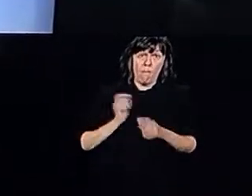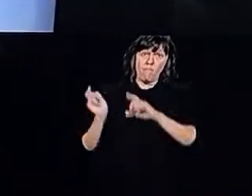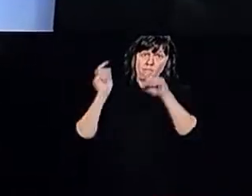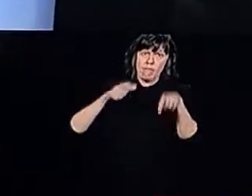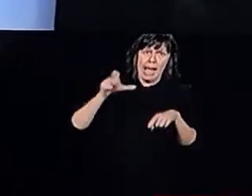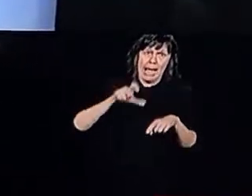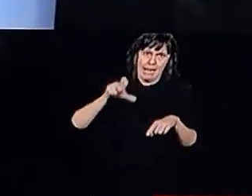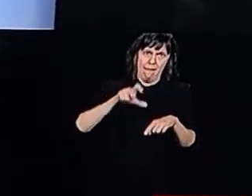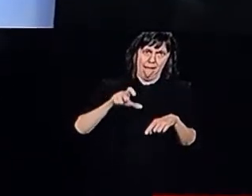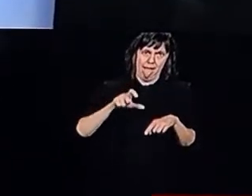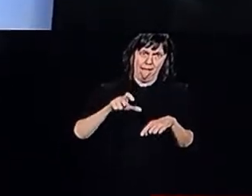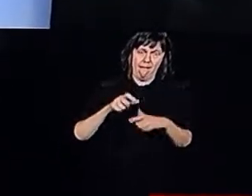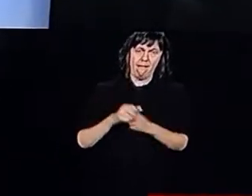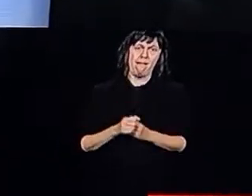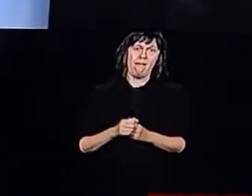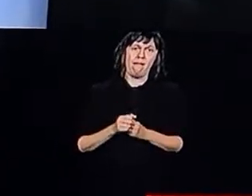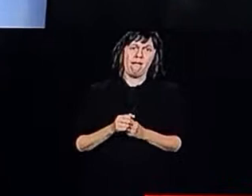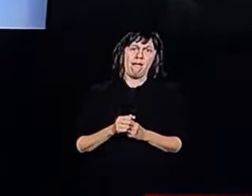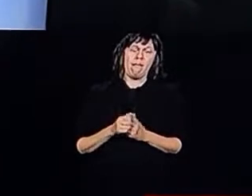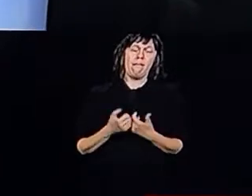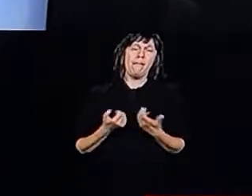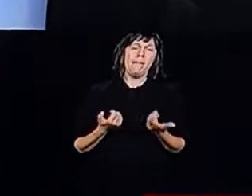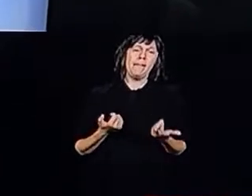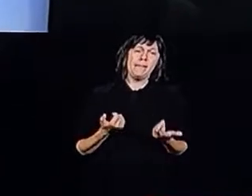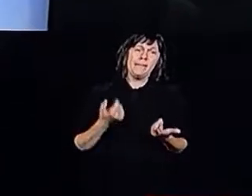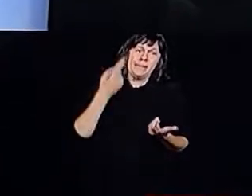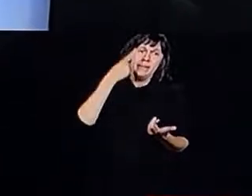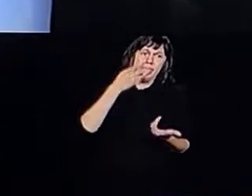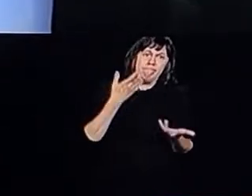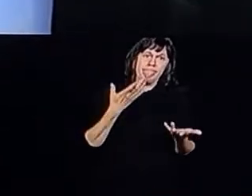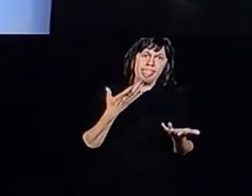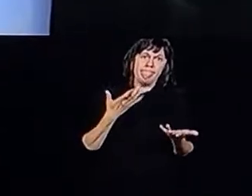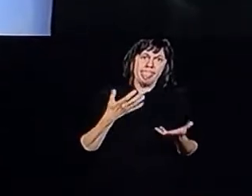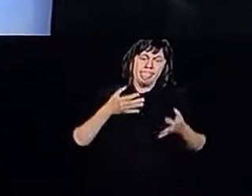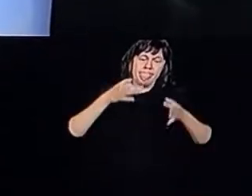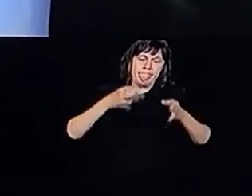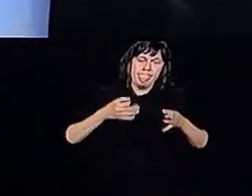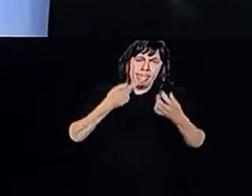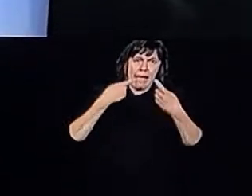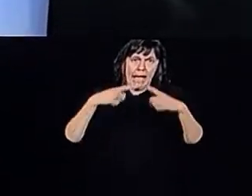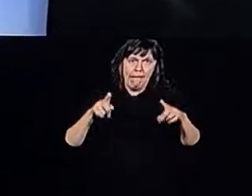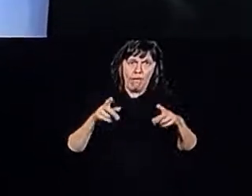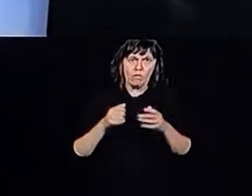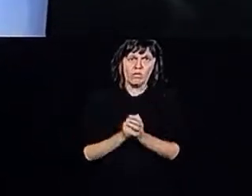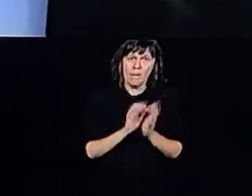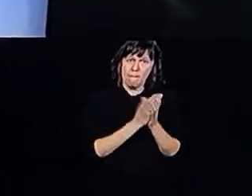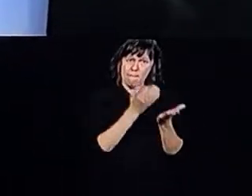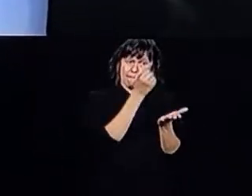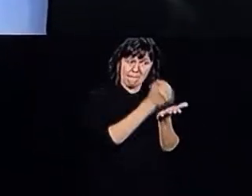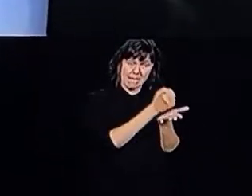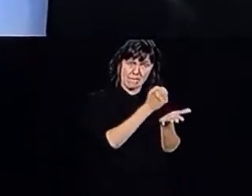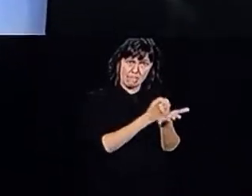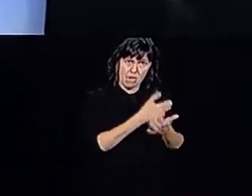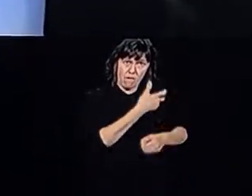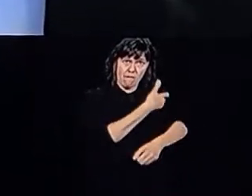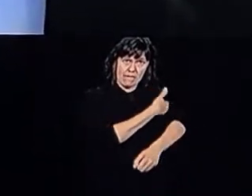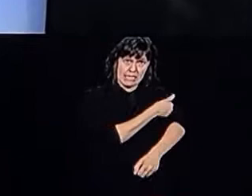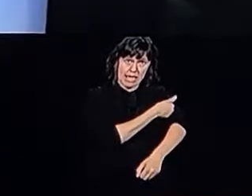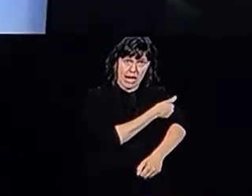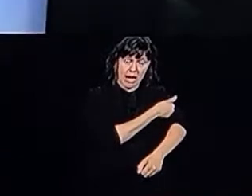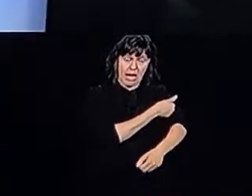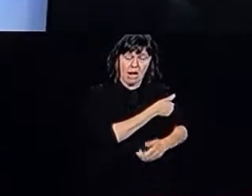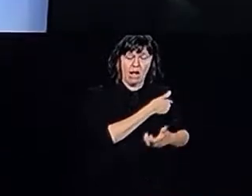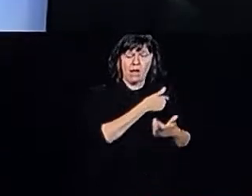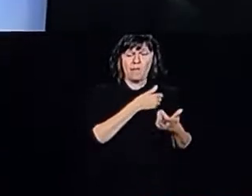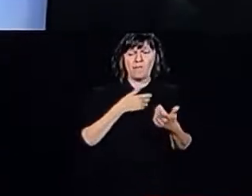a, contrairement au passeport vaccinal, on touche à deux choses en rendant la